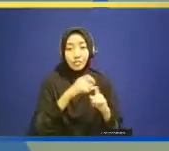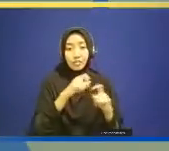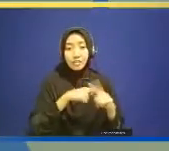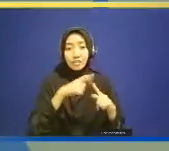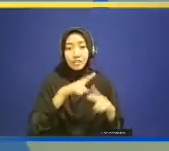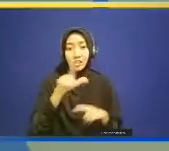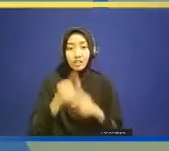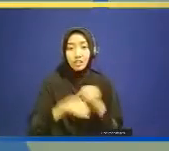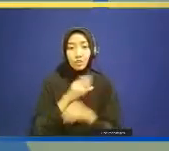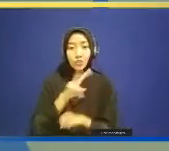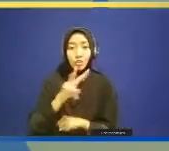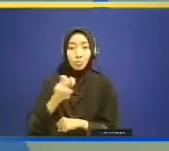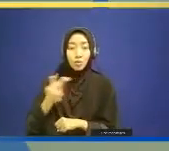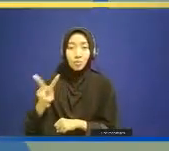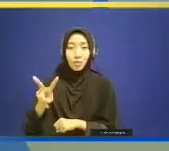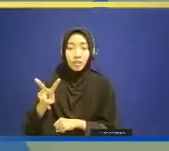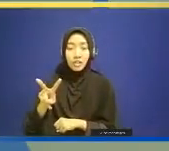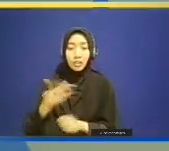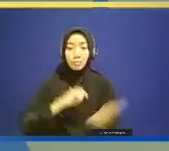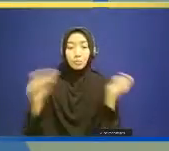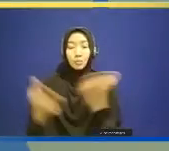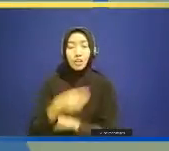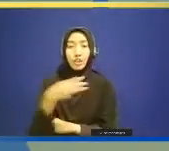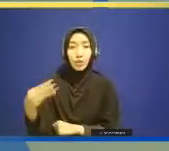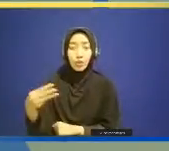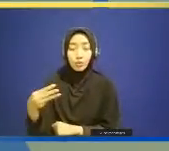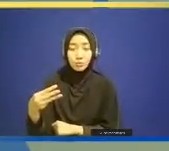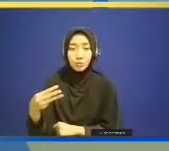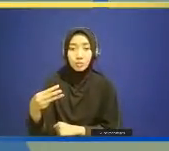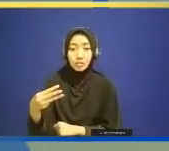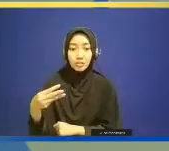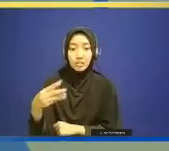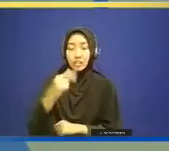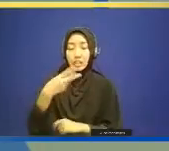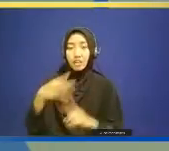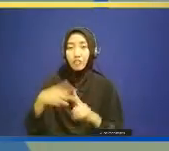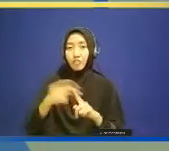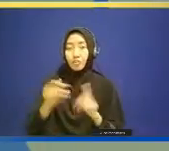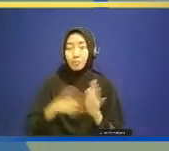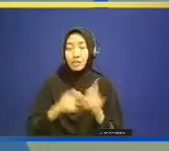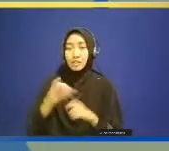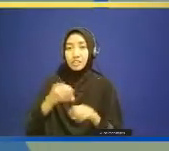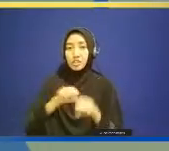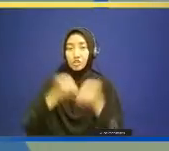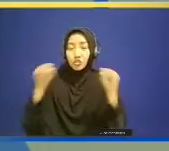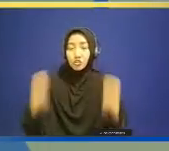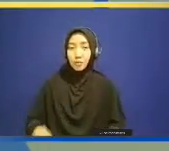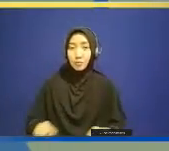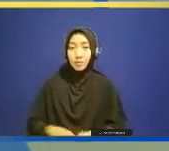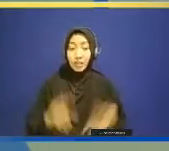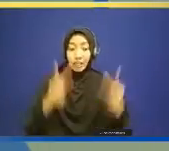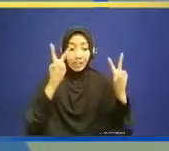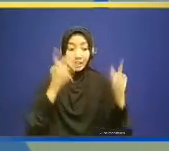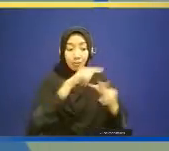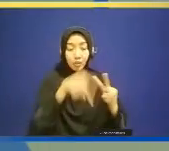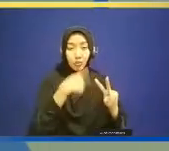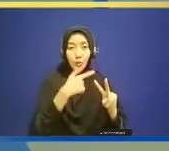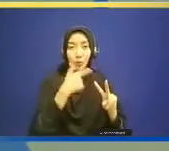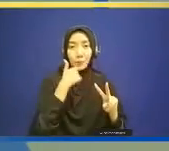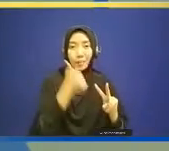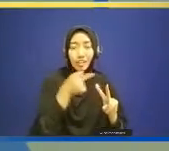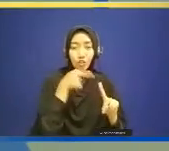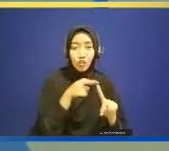2022 ini adalah pemulihan ekonomi dan Reformasi struktural tema Ini mengandung dua unsur penting